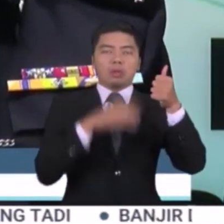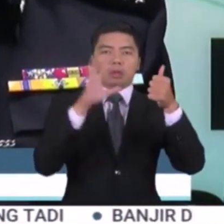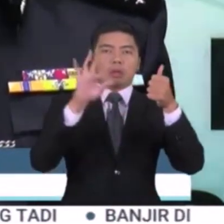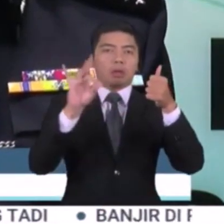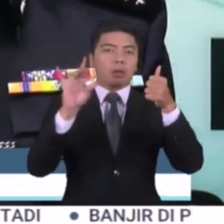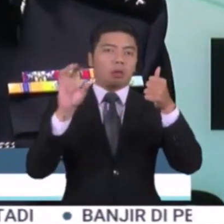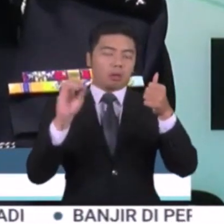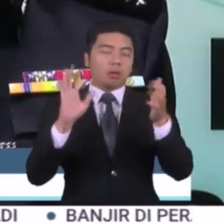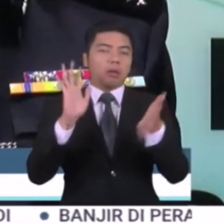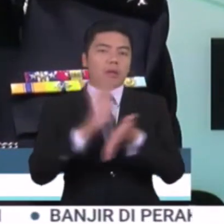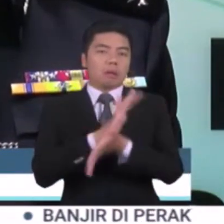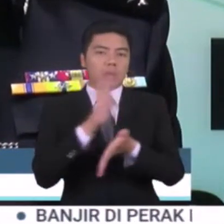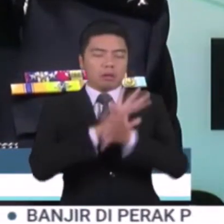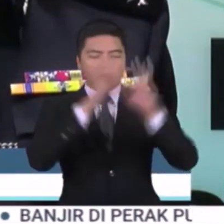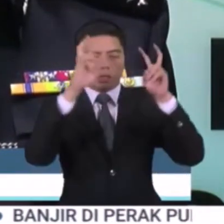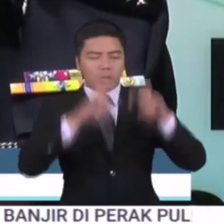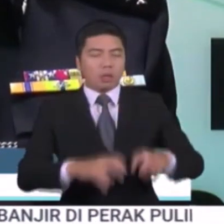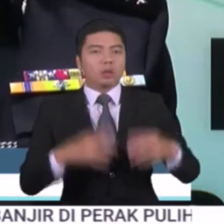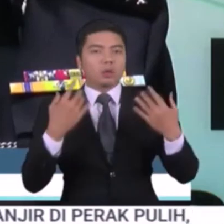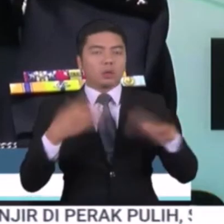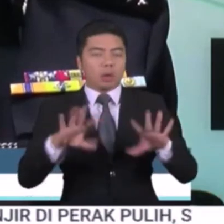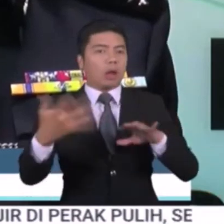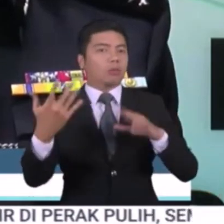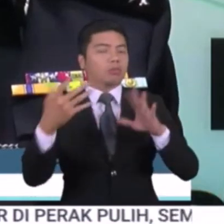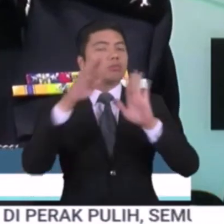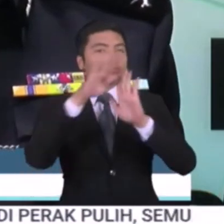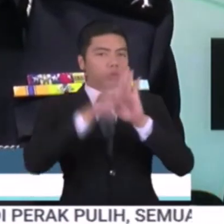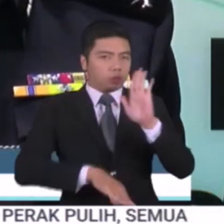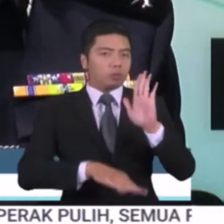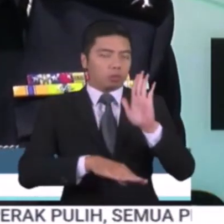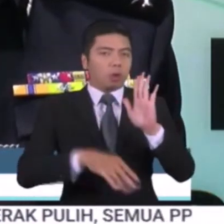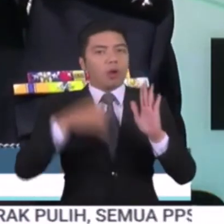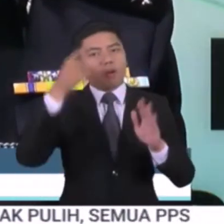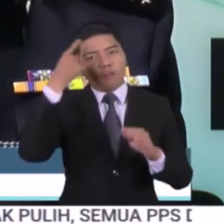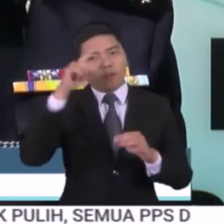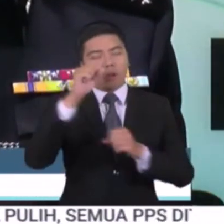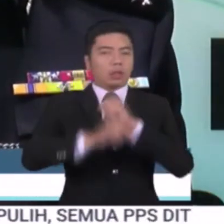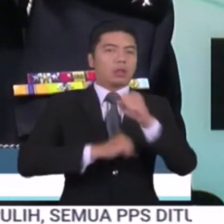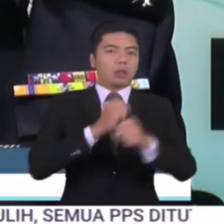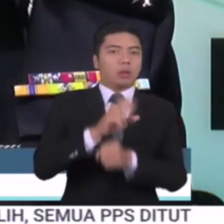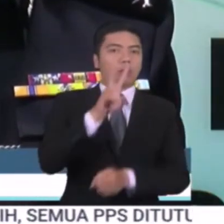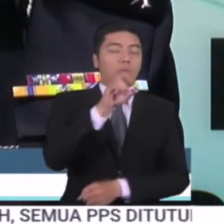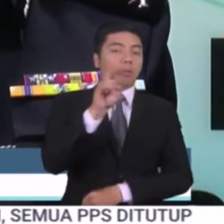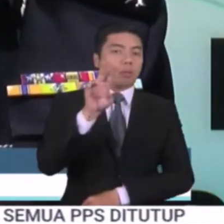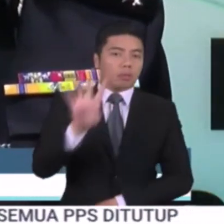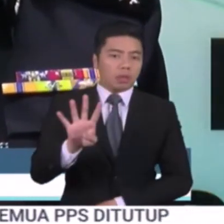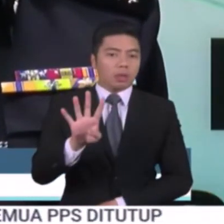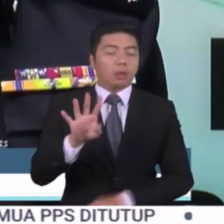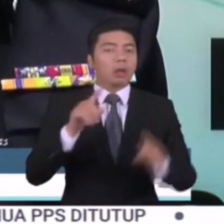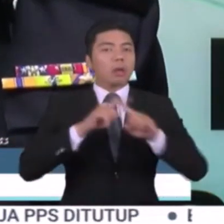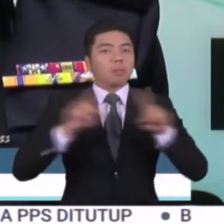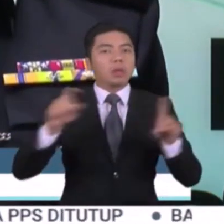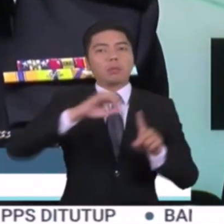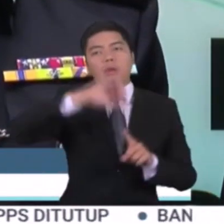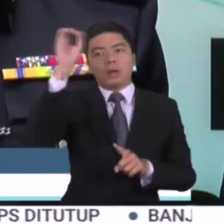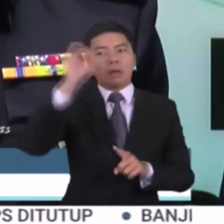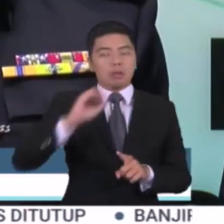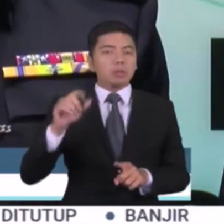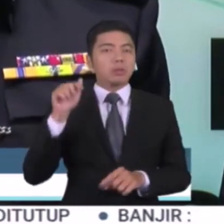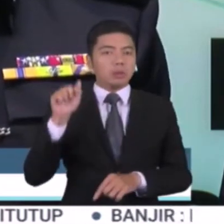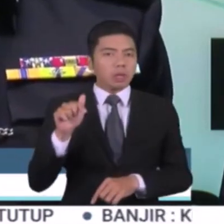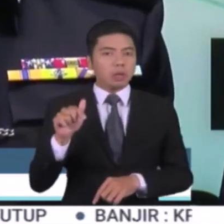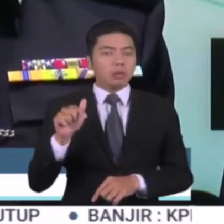10,198 kertas siasatan telah berjaya dituduh setakat ini bagi tahun 2024. Peratusan pertuduhan